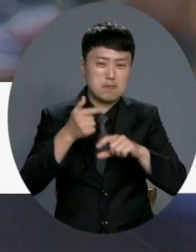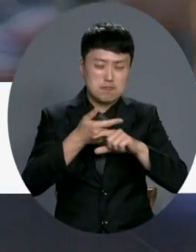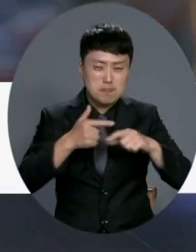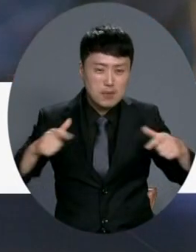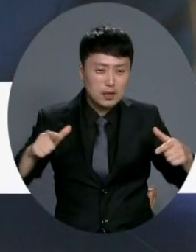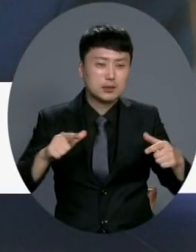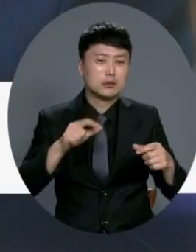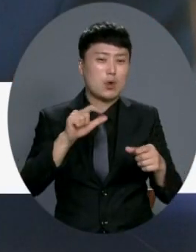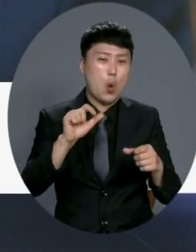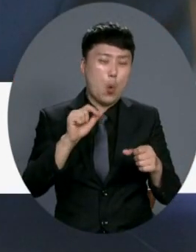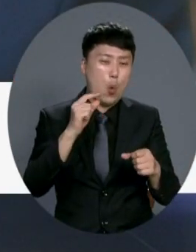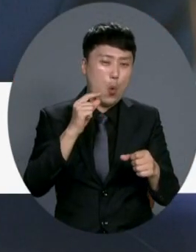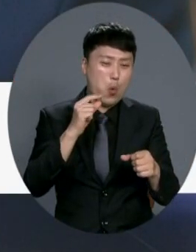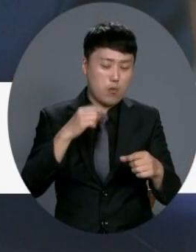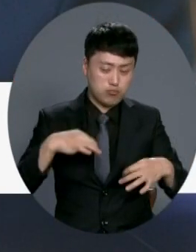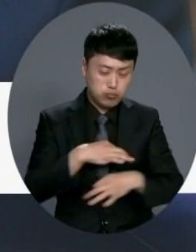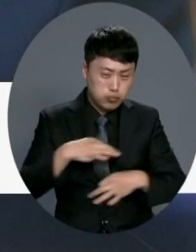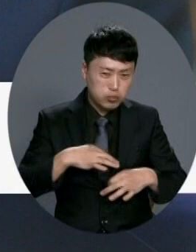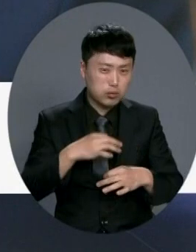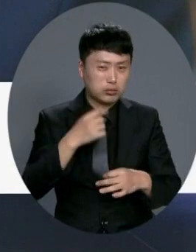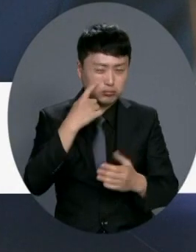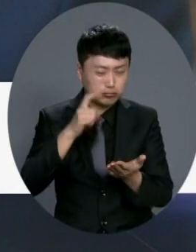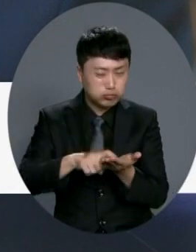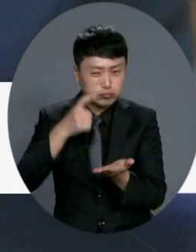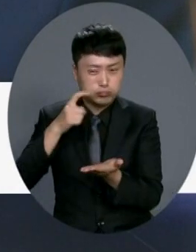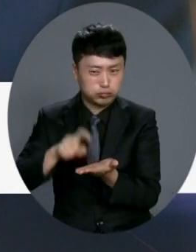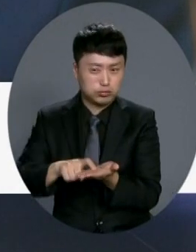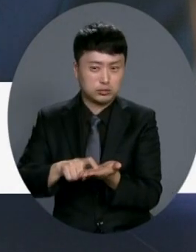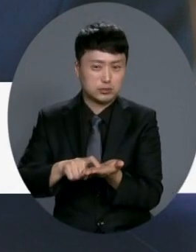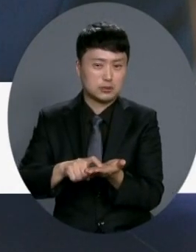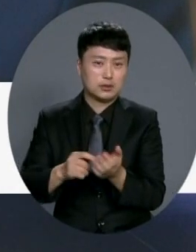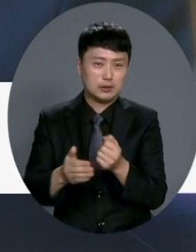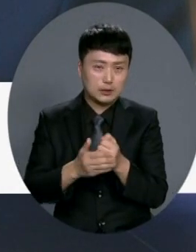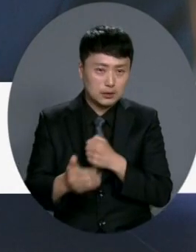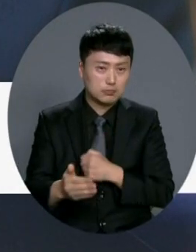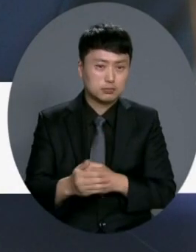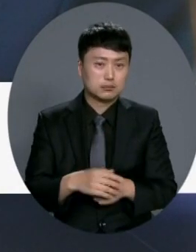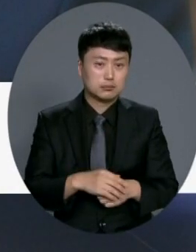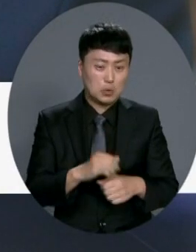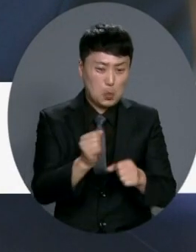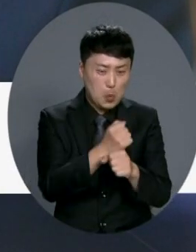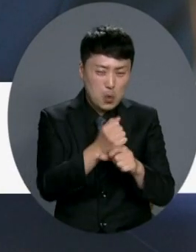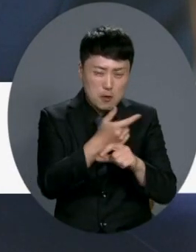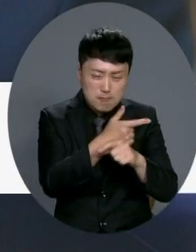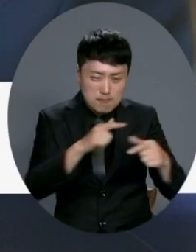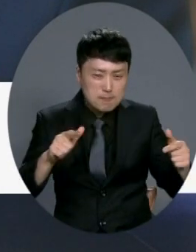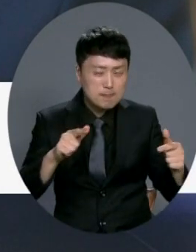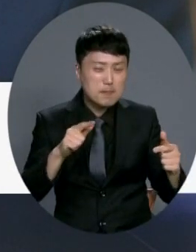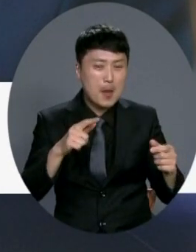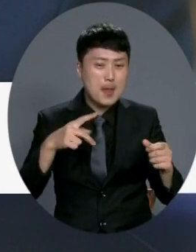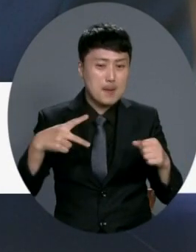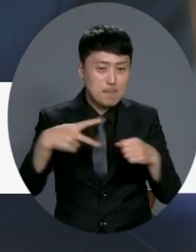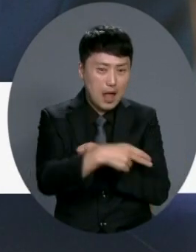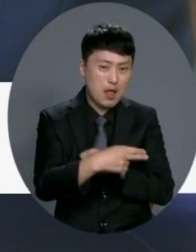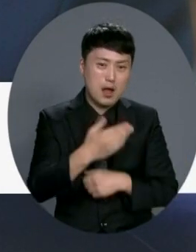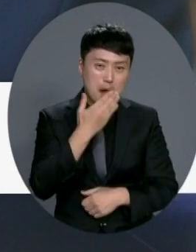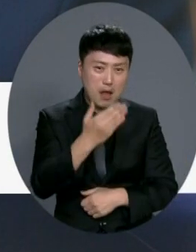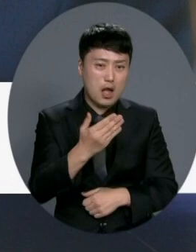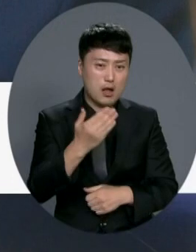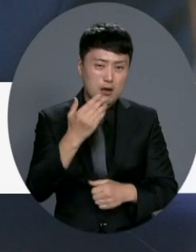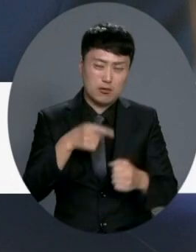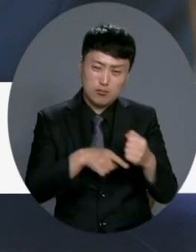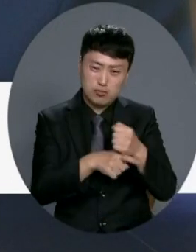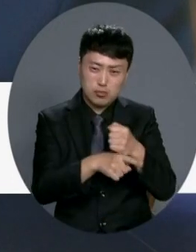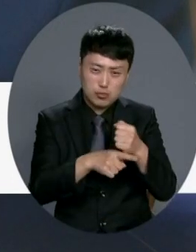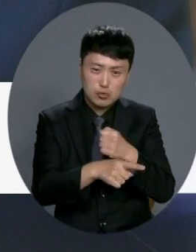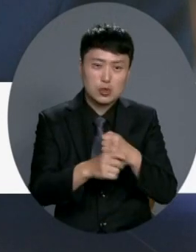비위 문제가 도마에 올랐습니다. 채용 비리 근절 의지가 있느냐는 질타가 이어졌습니다. 의대 정원 확대와 수도권